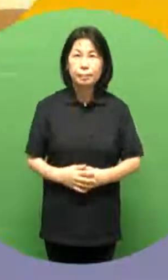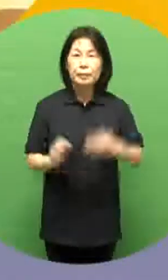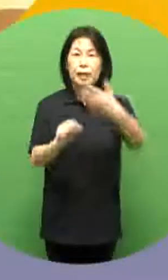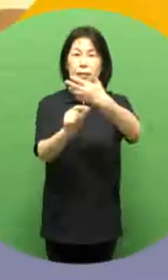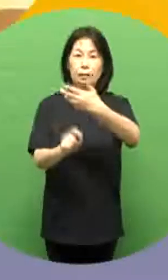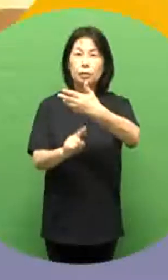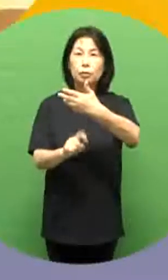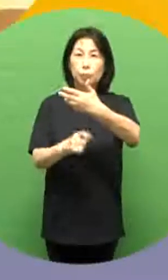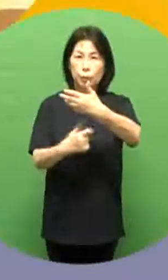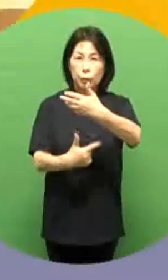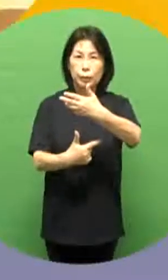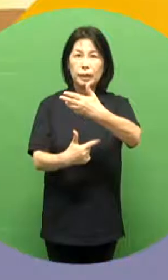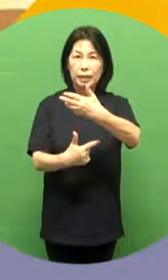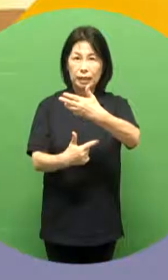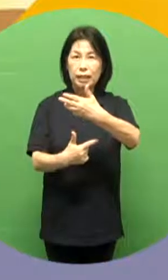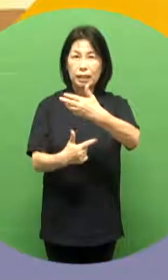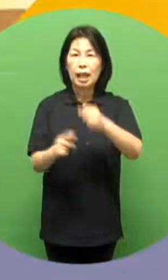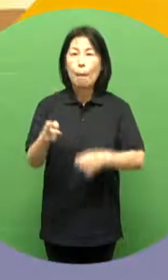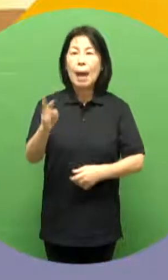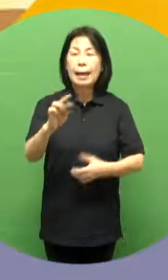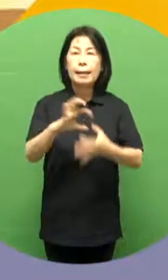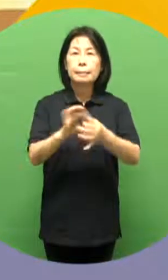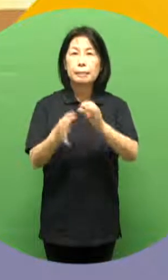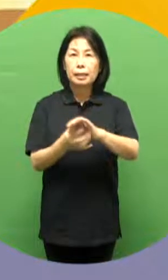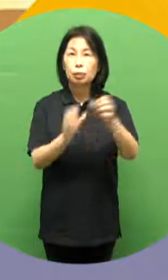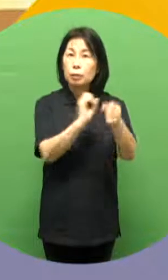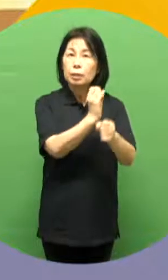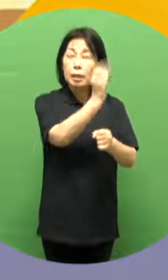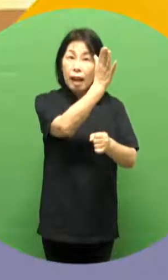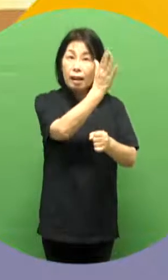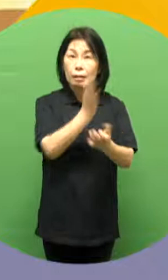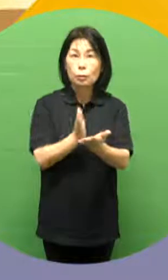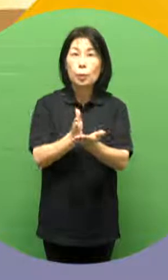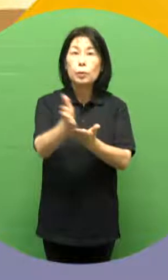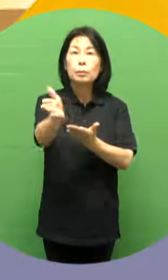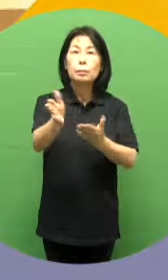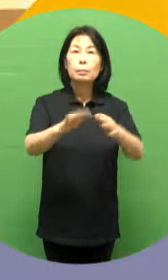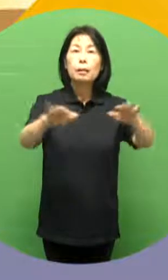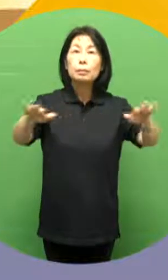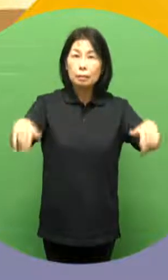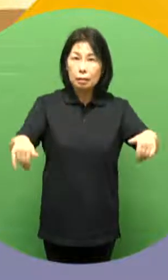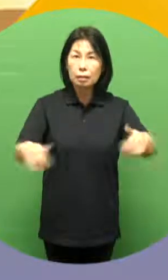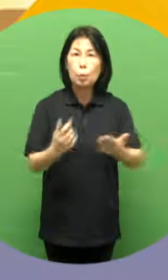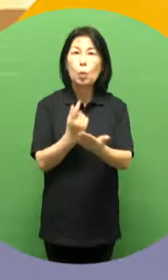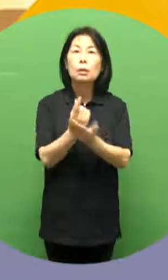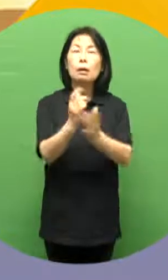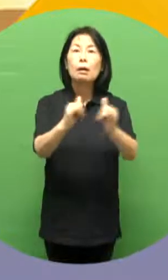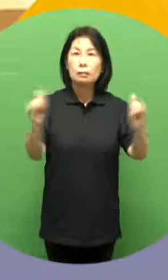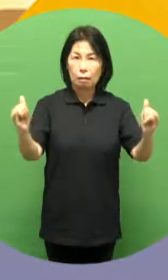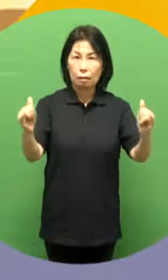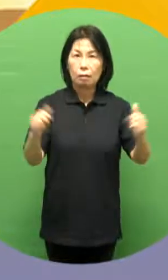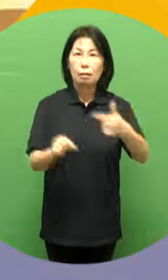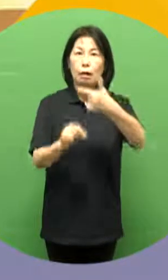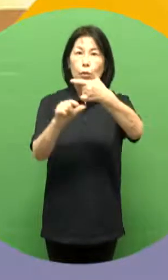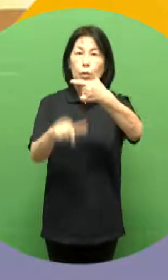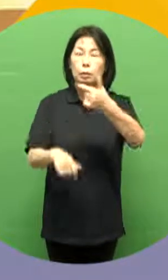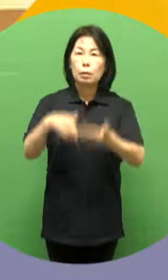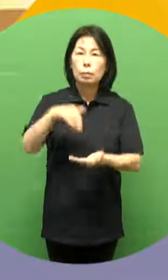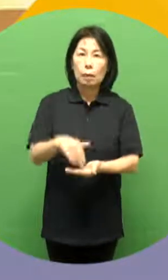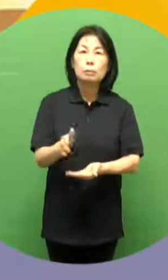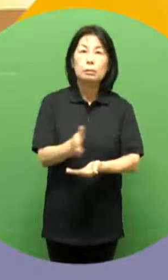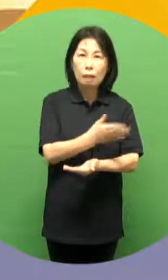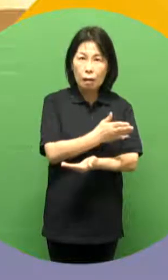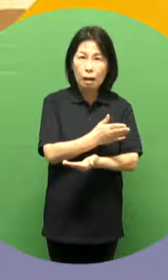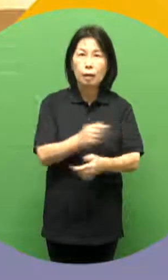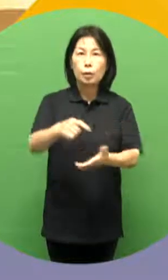また8月16日のパラリンピック聖火フェスティバルの集荷・出立式の観覧車を6月下旬